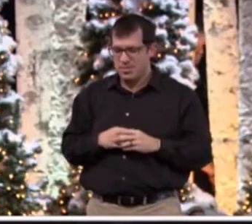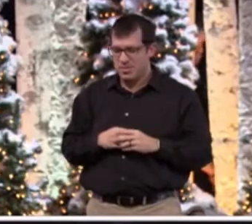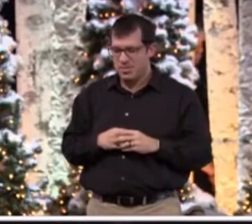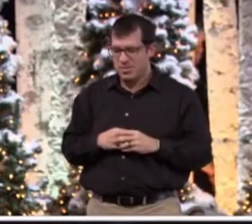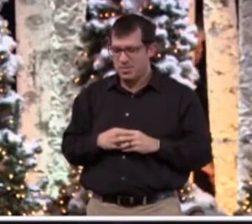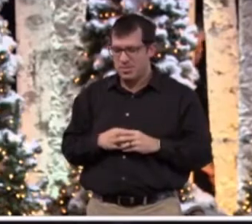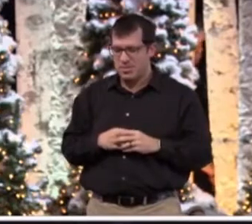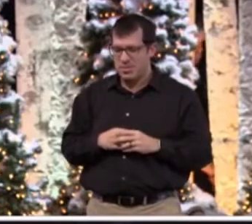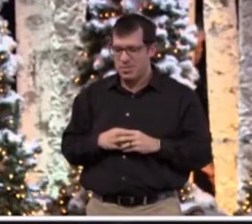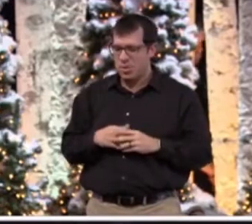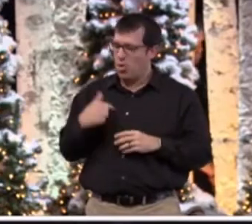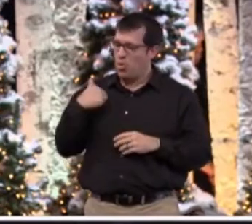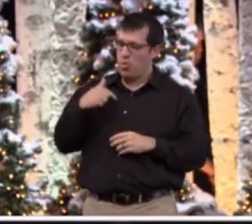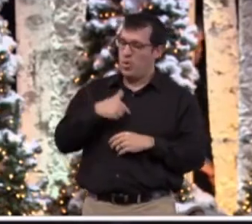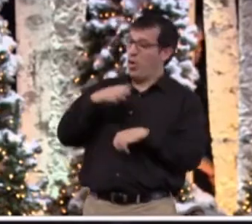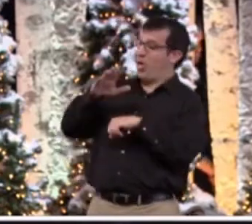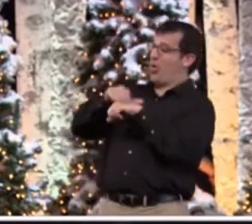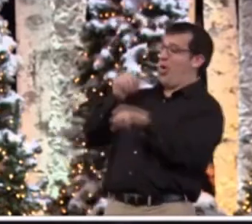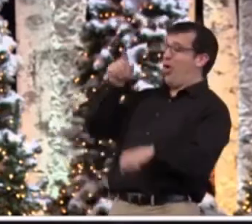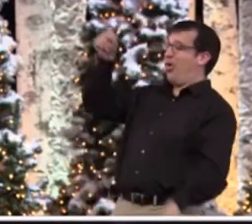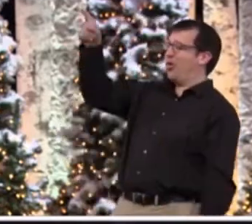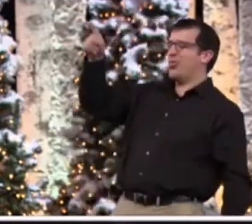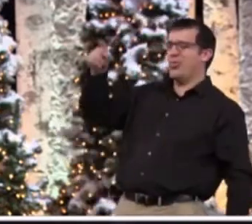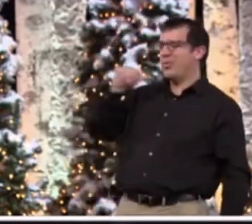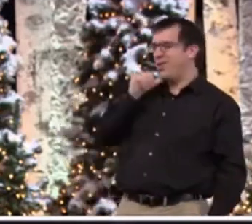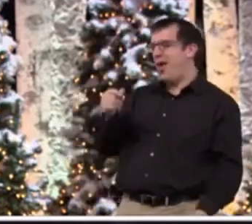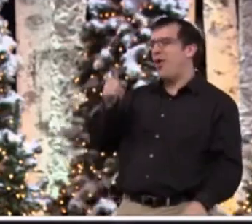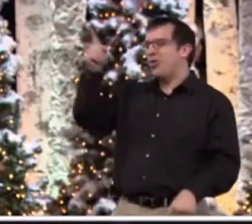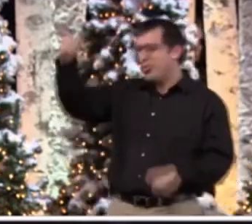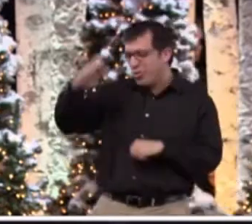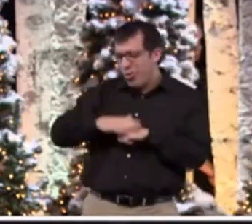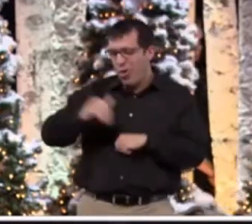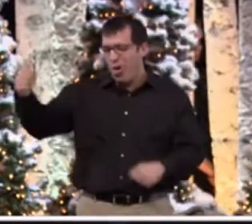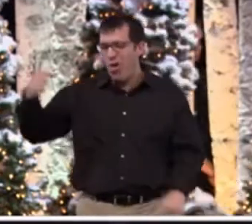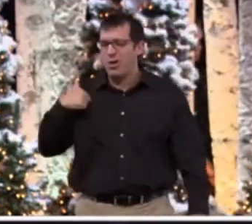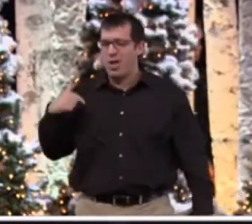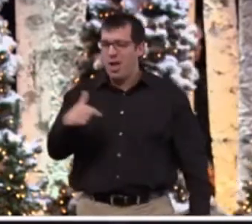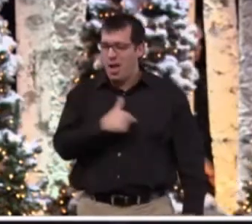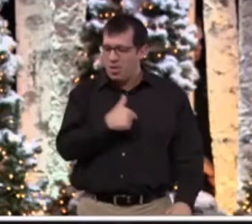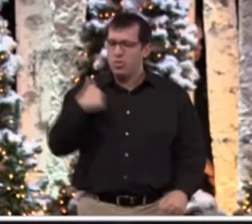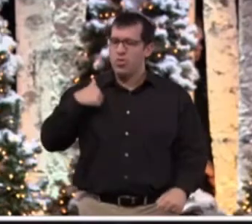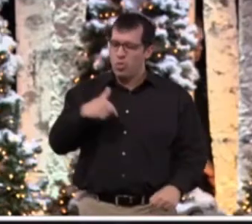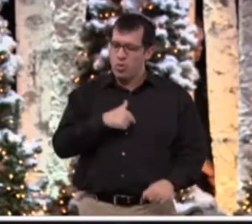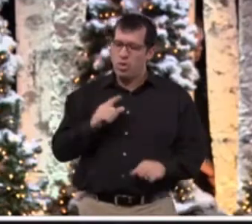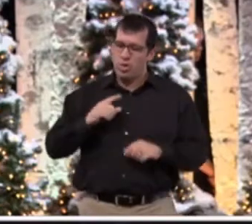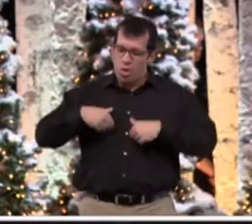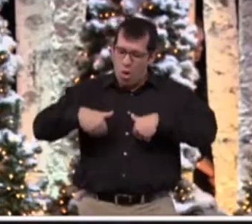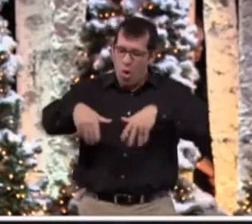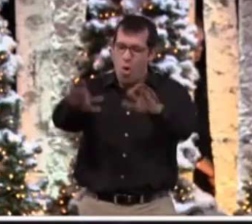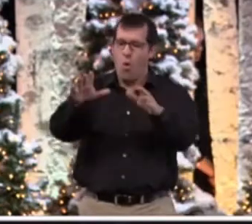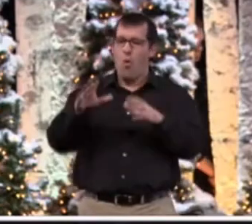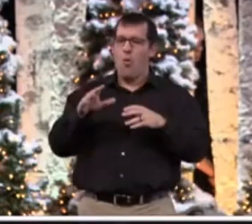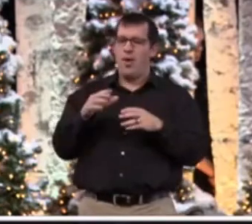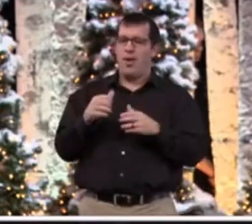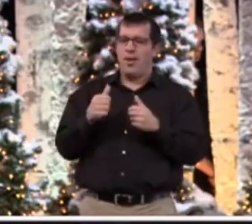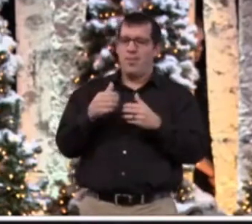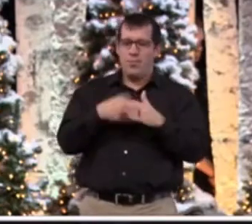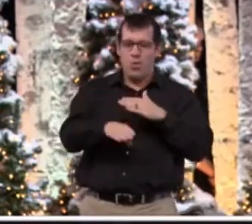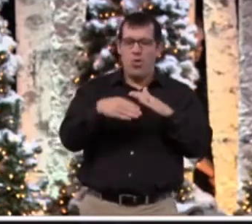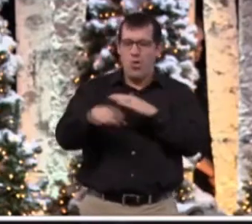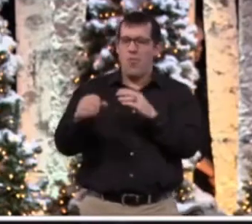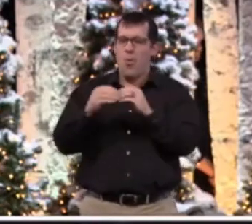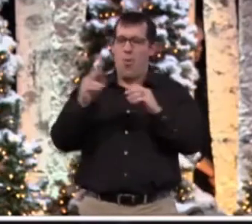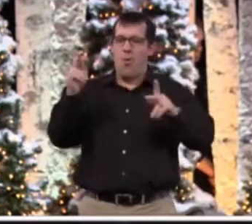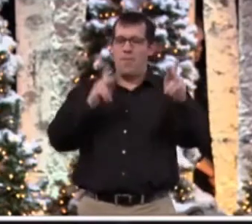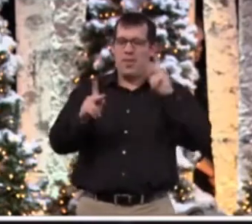हामीले तपाईँलाई बोलाएनौ, तपाईँले हामीलाई बोलाउनु भयो ताकि हामी अगाडि गएर फल फलाउन सकौँ। त्यसकारण हामी फल